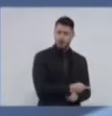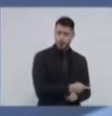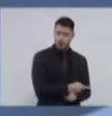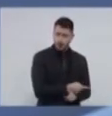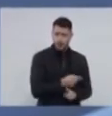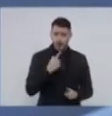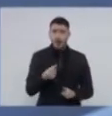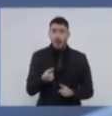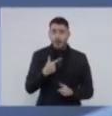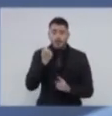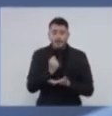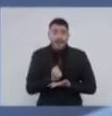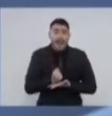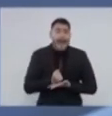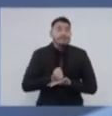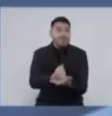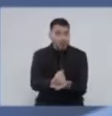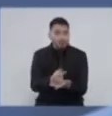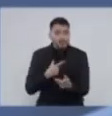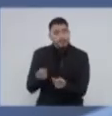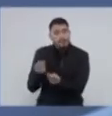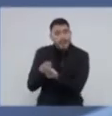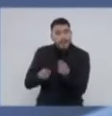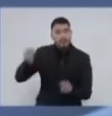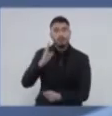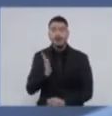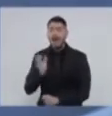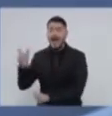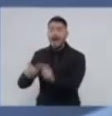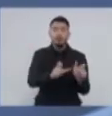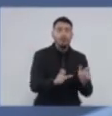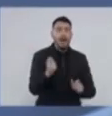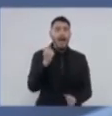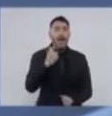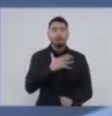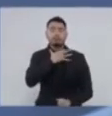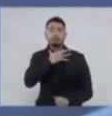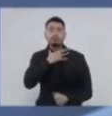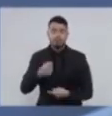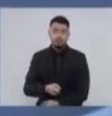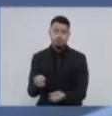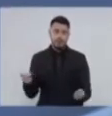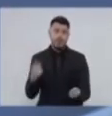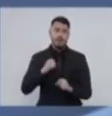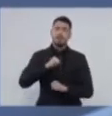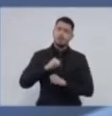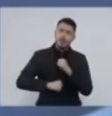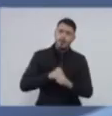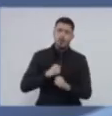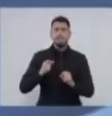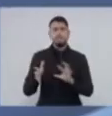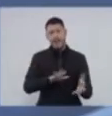τις πρώτες 300 kw μηνί κατανάλωσης ε για αυτή την κατηγορία προσπαθώντας να απορροφήσουμε το σύνολο σχεδόν της